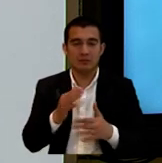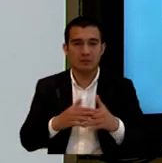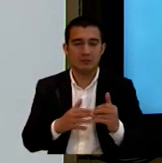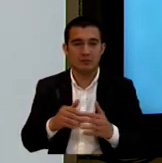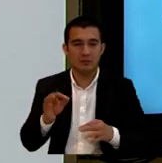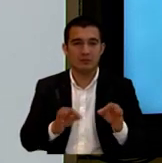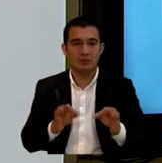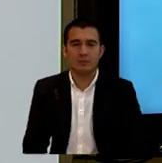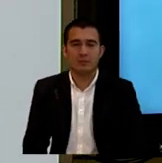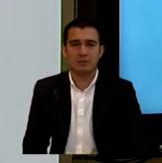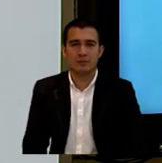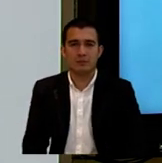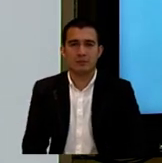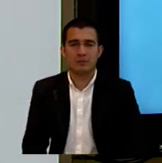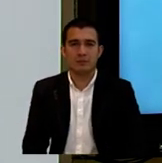va tadbiqlar.